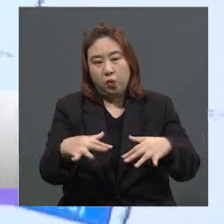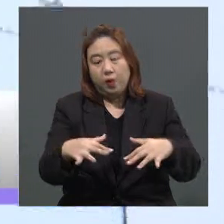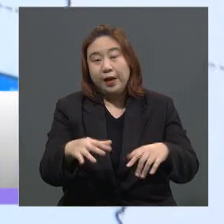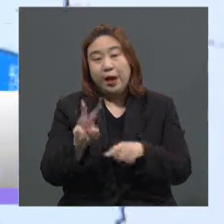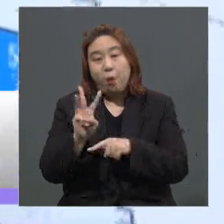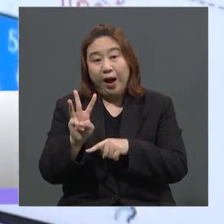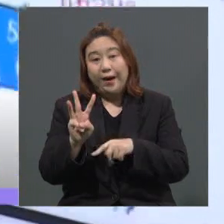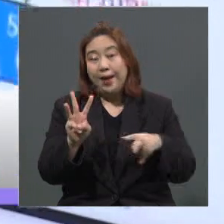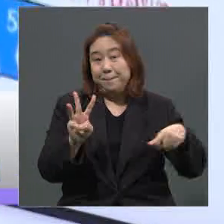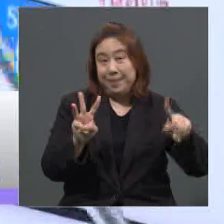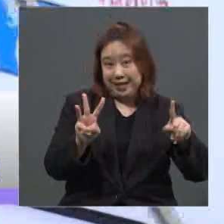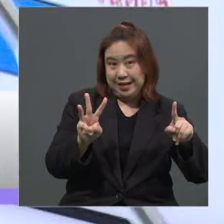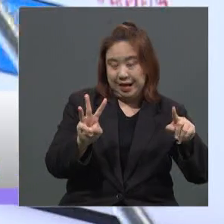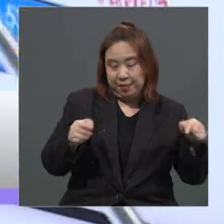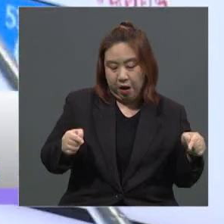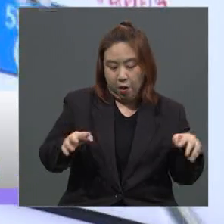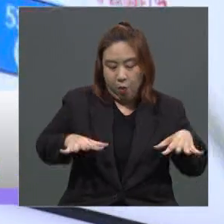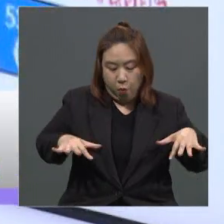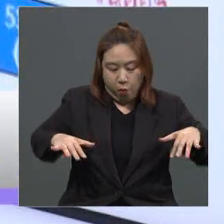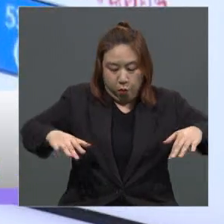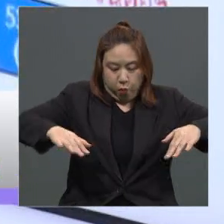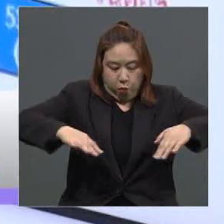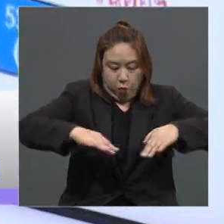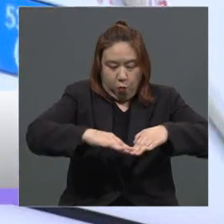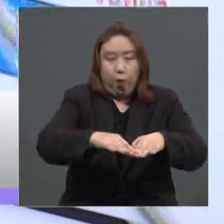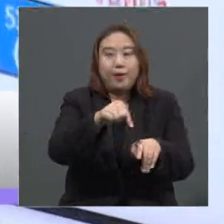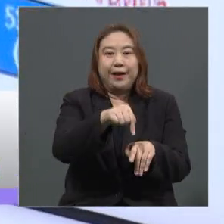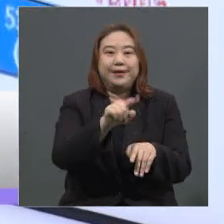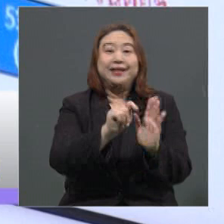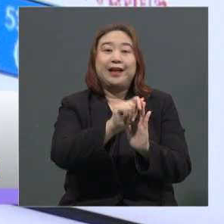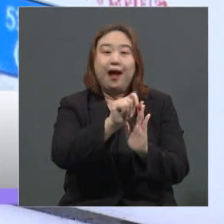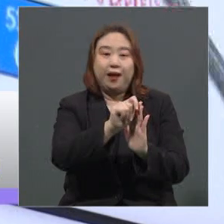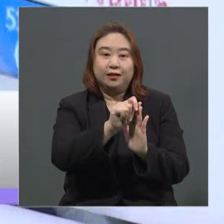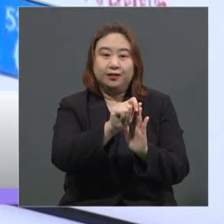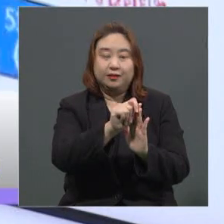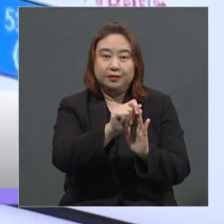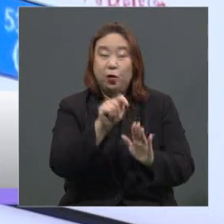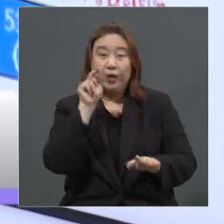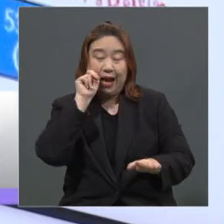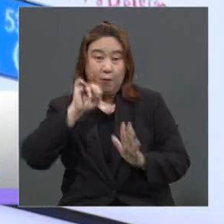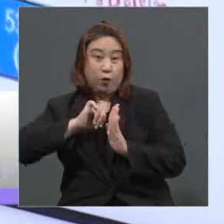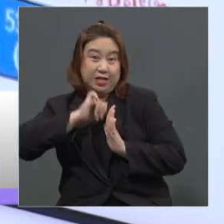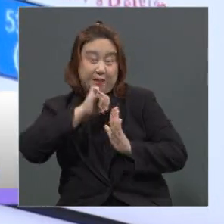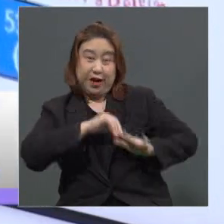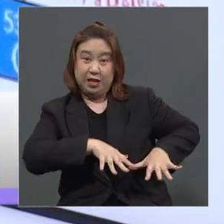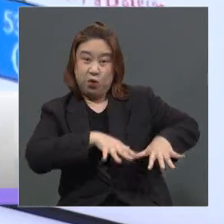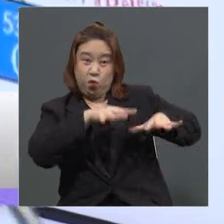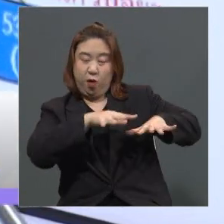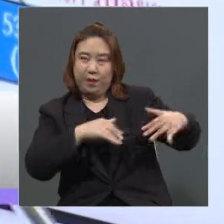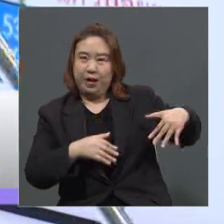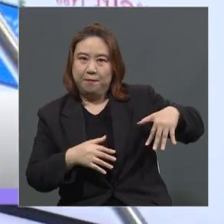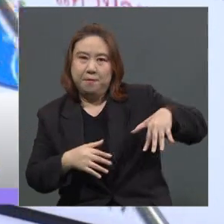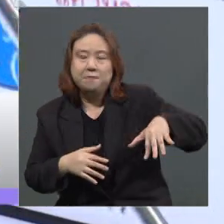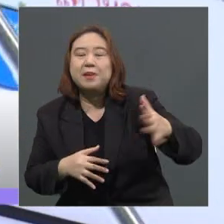จังหวัดตากนะครับตรงที่ว่าโดยที่ว่าน้ำที่ท่วมที่เชียงใหม่เนี่ยก็จะไม่มาสมทบส่วนน้ำที่เพิ่มแม่น้ำปิงนะครับก็จะเป็นน้ำที่มาจ